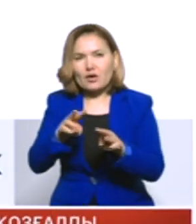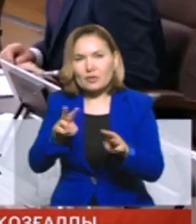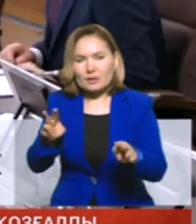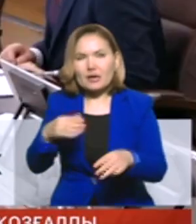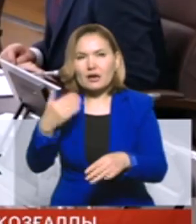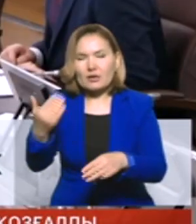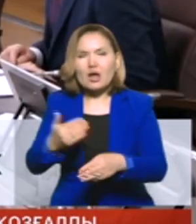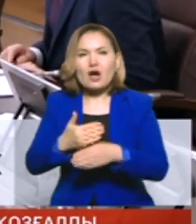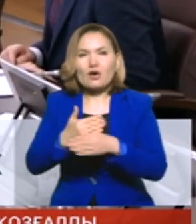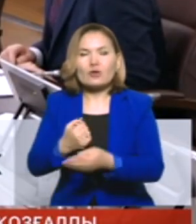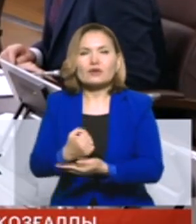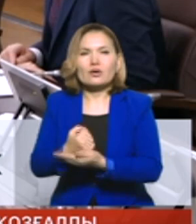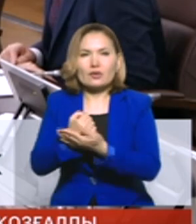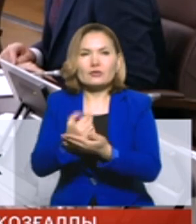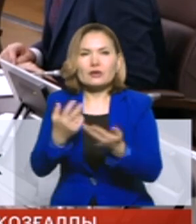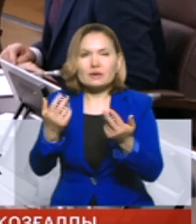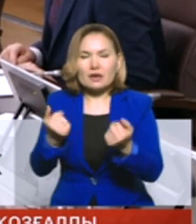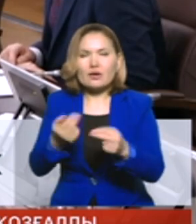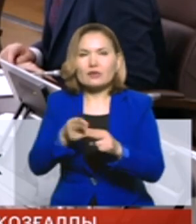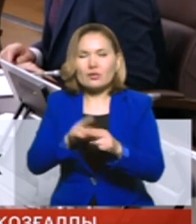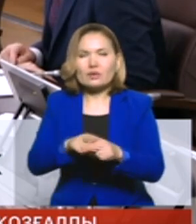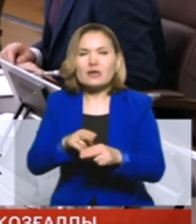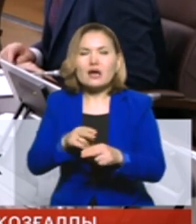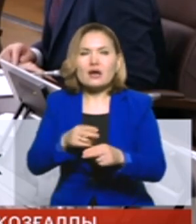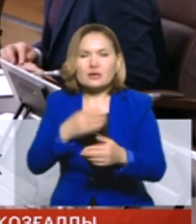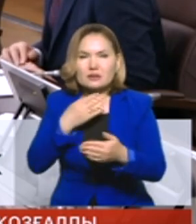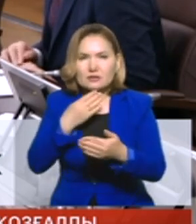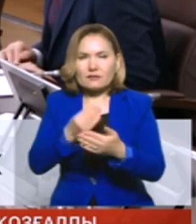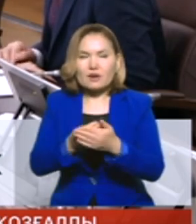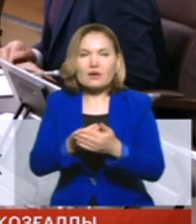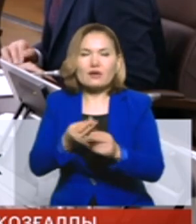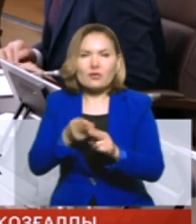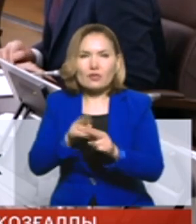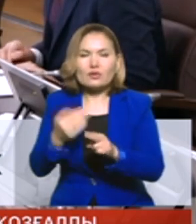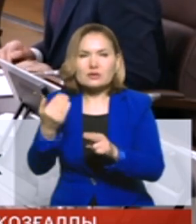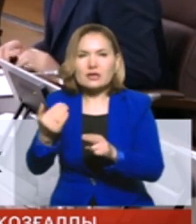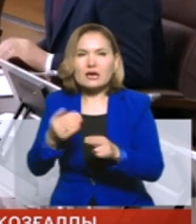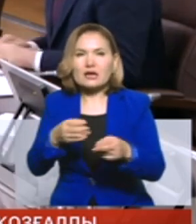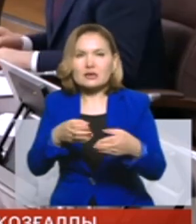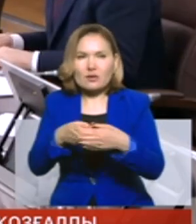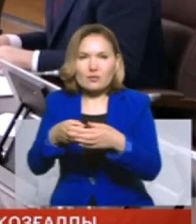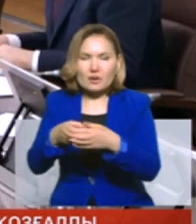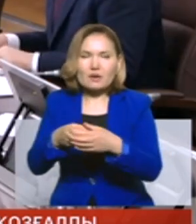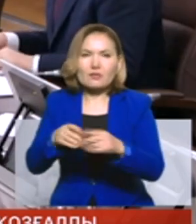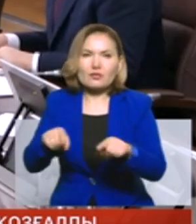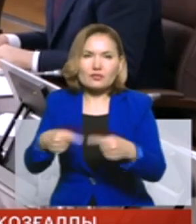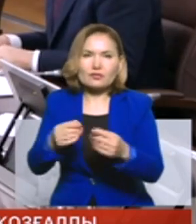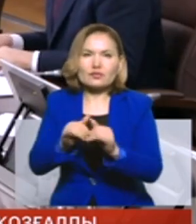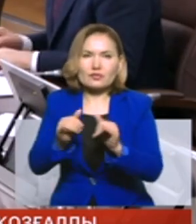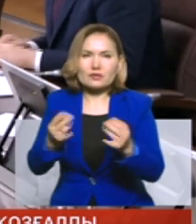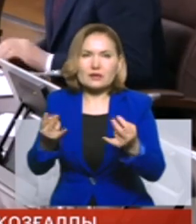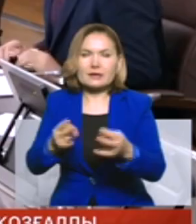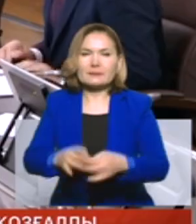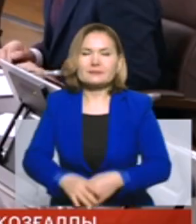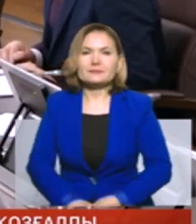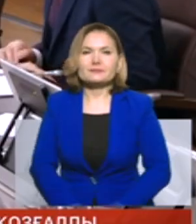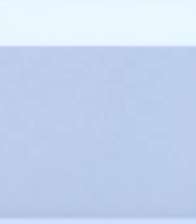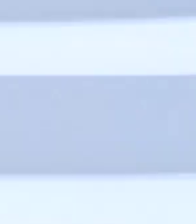оларға қолдау көрсетіп жатырмыз ғой. Олар өз кезегінде осындай міндеттемелерді өздеріне алу керек.